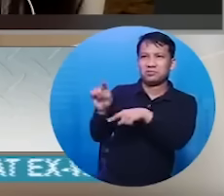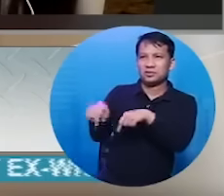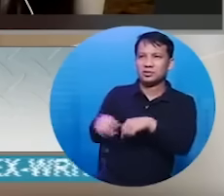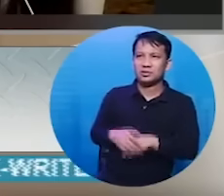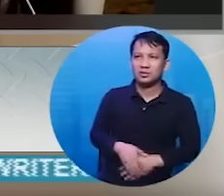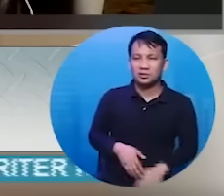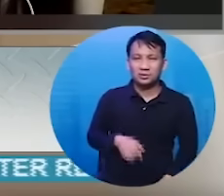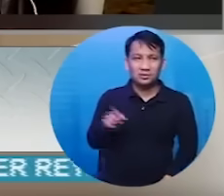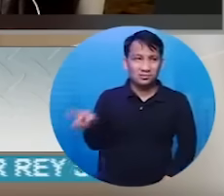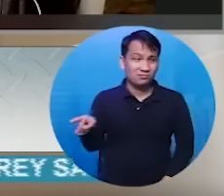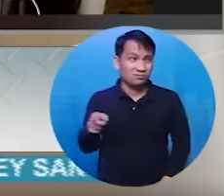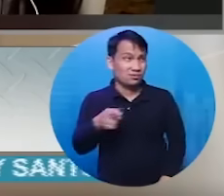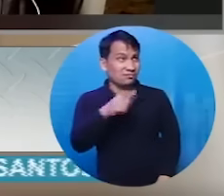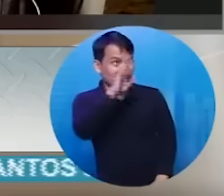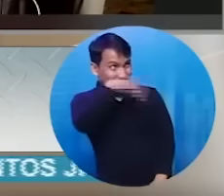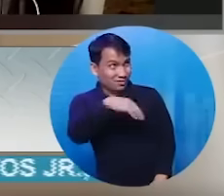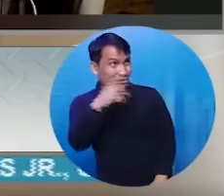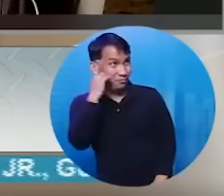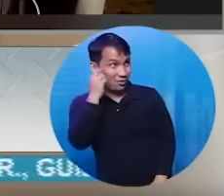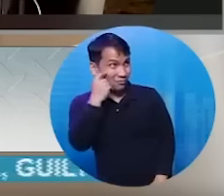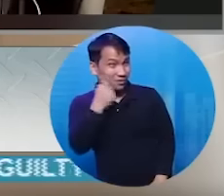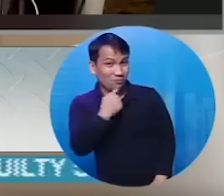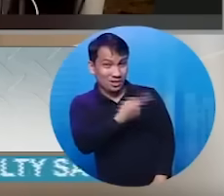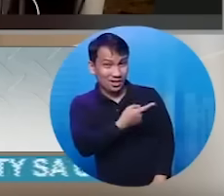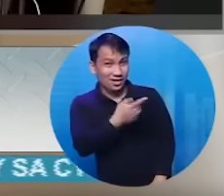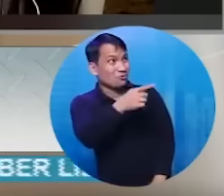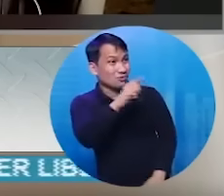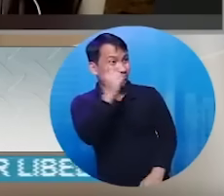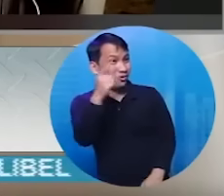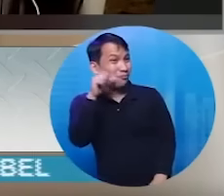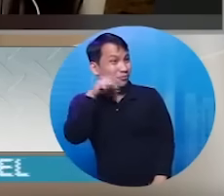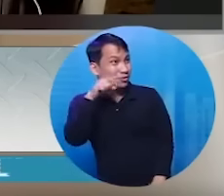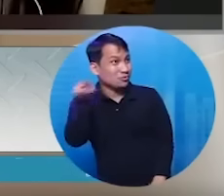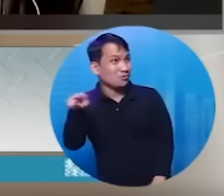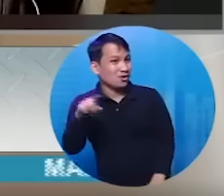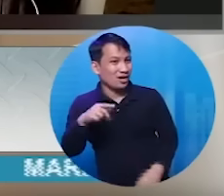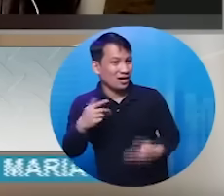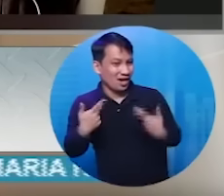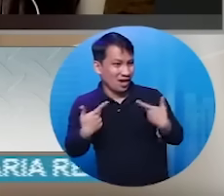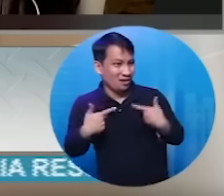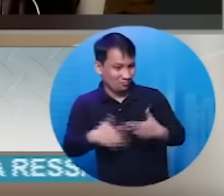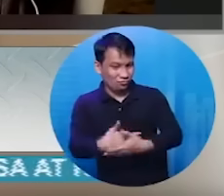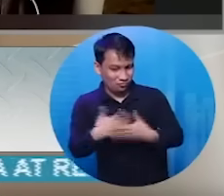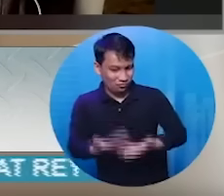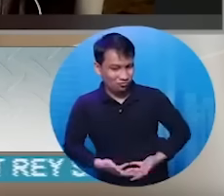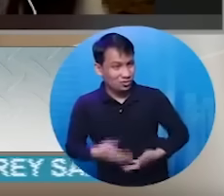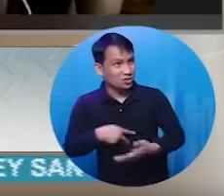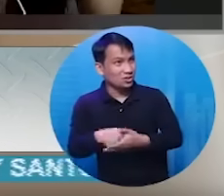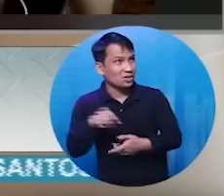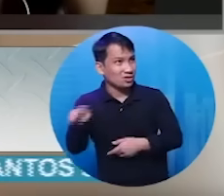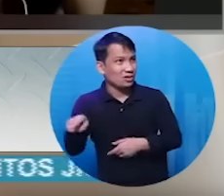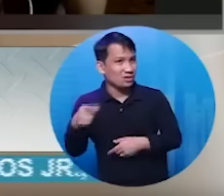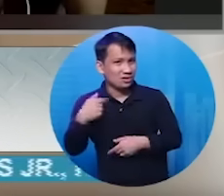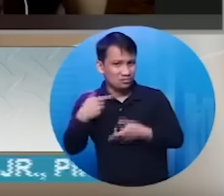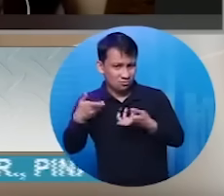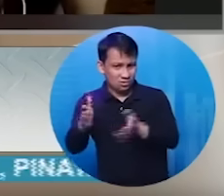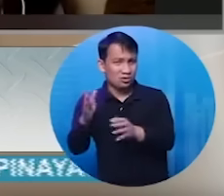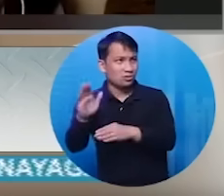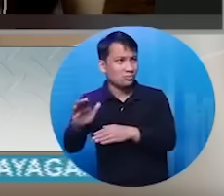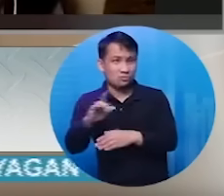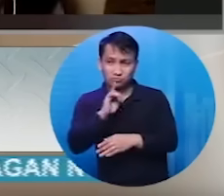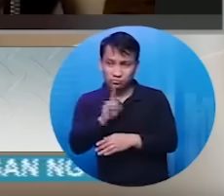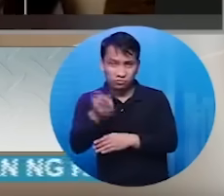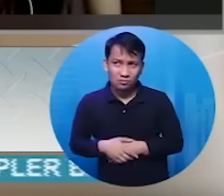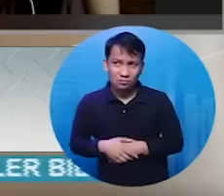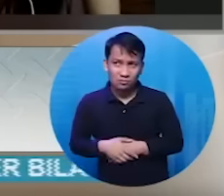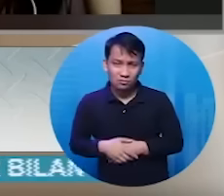isang kapatid mo, buntis, dinisiplina mo, may pamilya na siya, dapat it's out of your hands kung yung binigyan ka ng karapatan ng mga magulang mo kung totoo